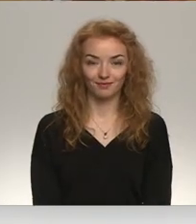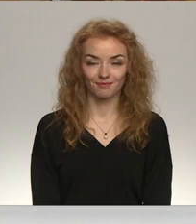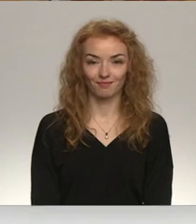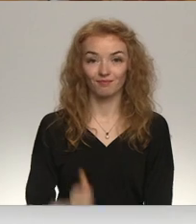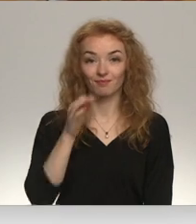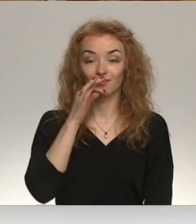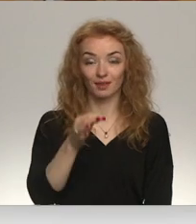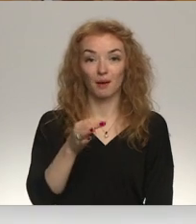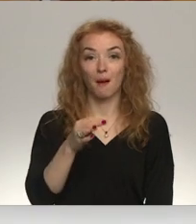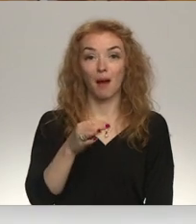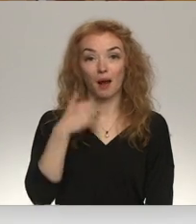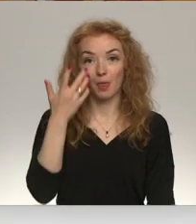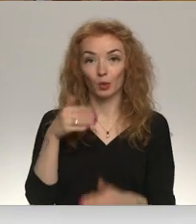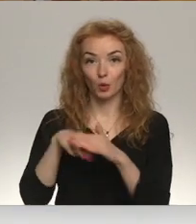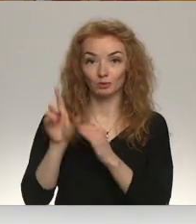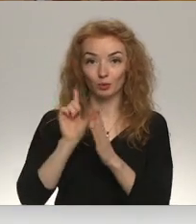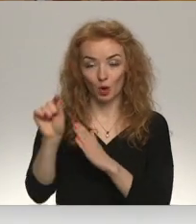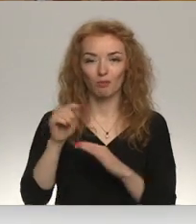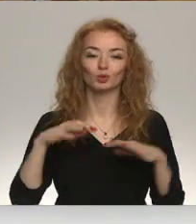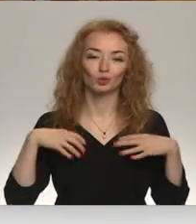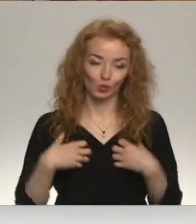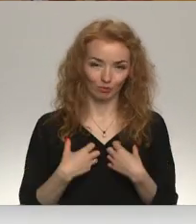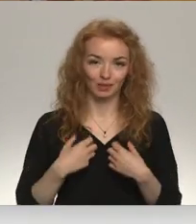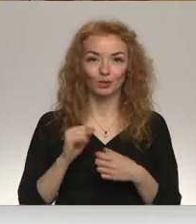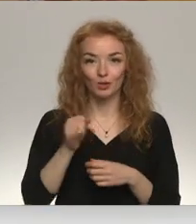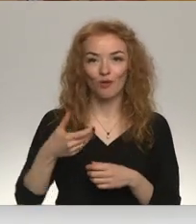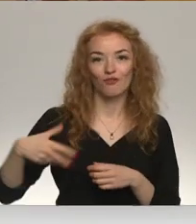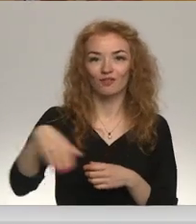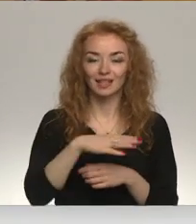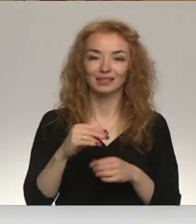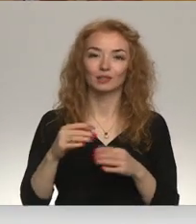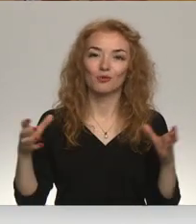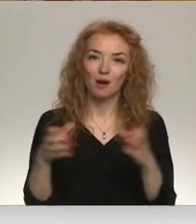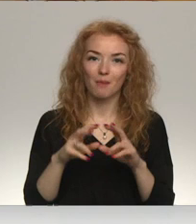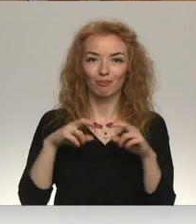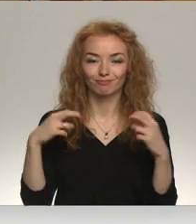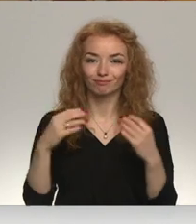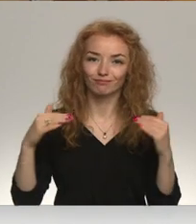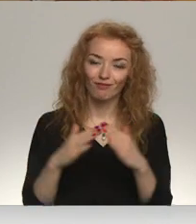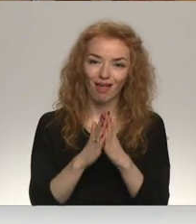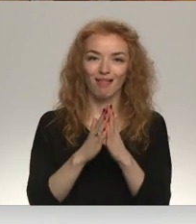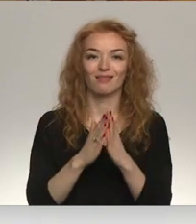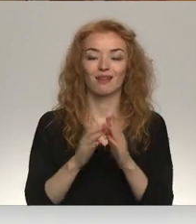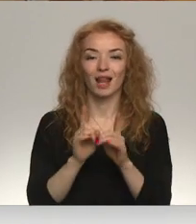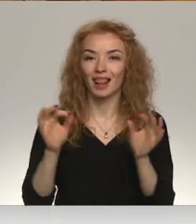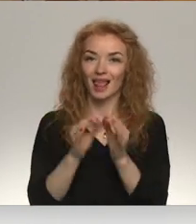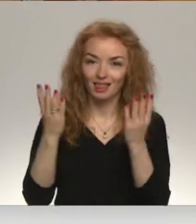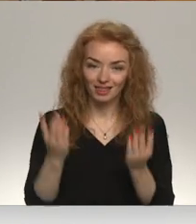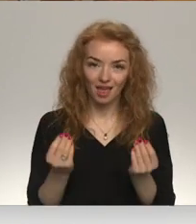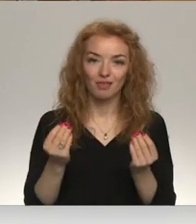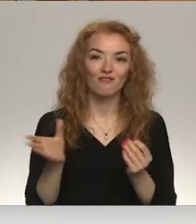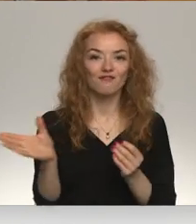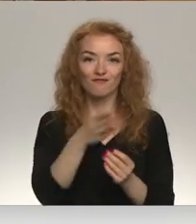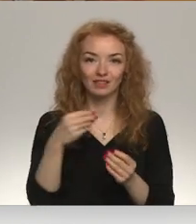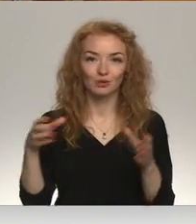Un tāpēc, kad brauksim prom, skumsim, jo visas pasēdēšanas kopā arī svinējām lieldienas.